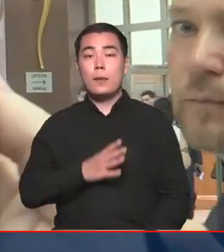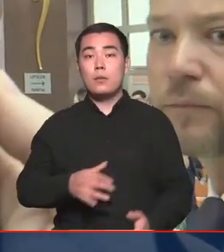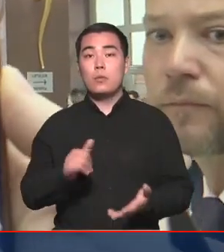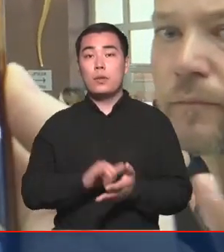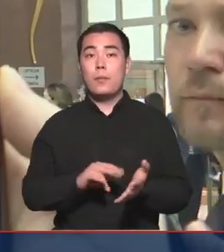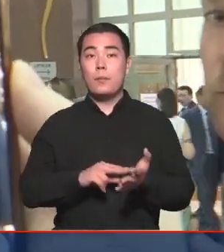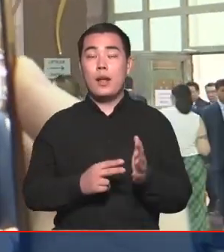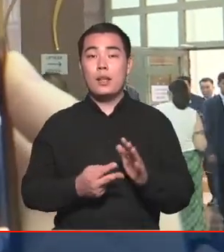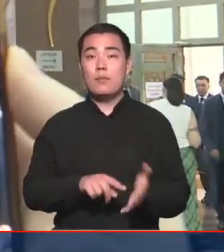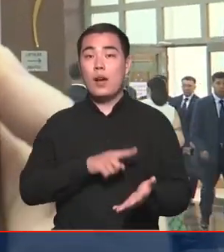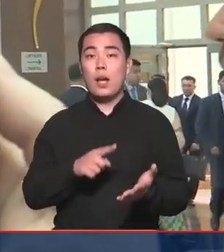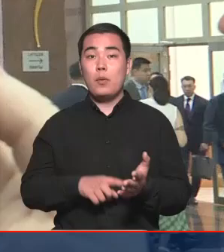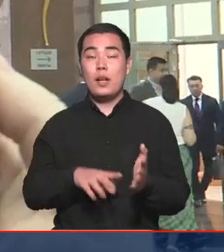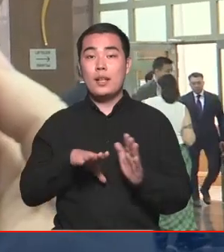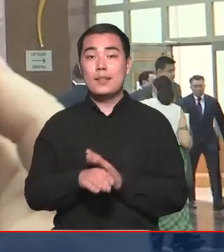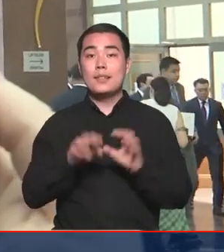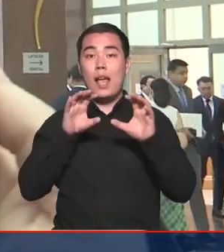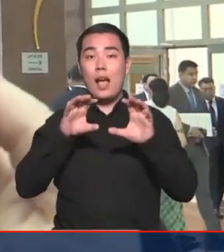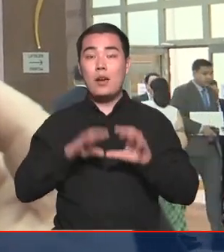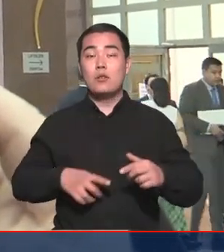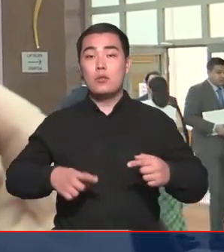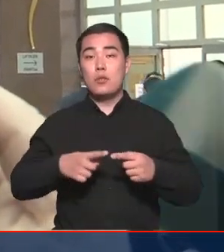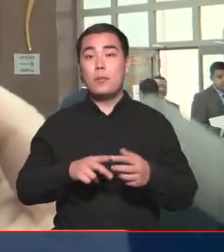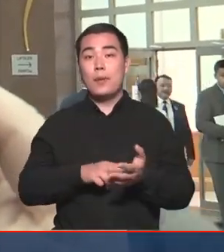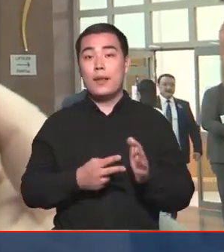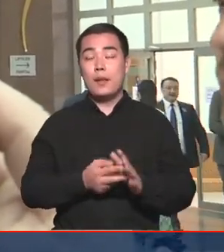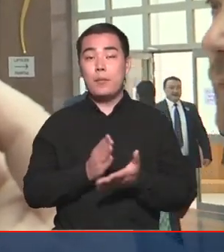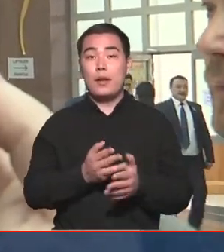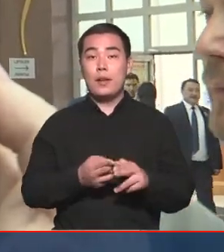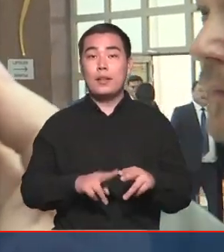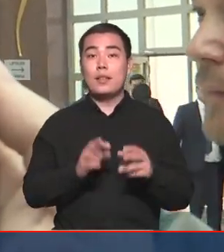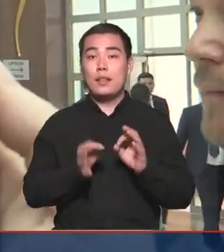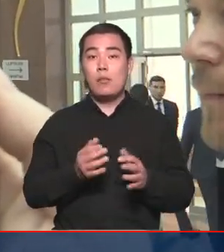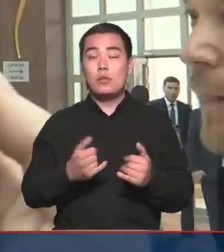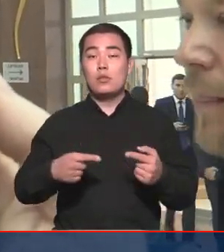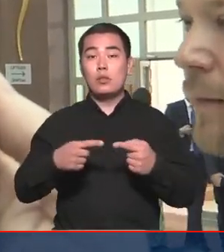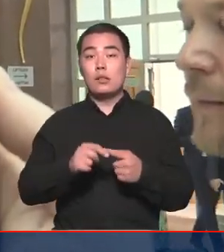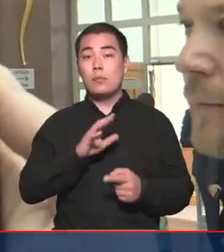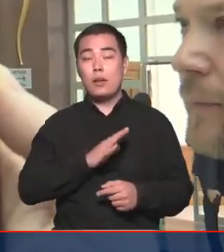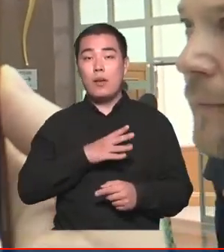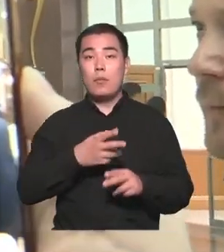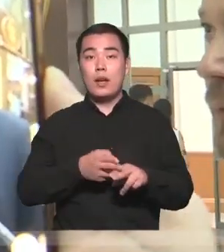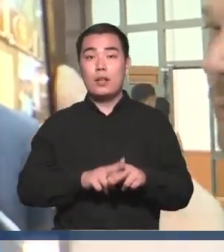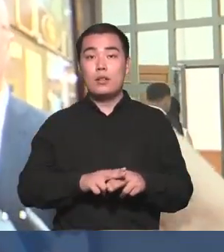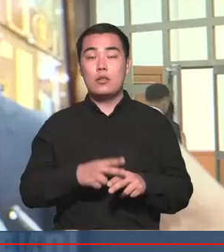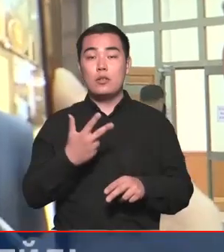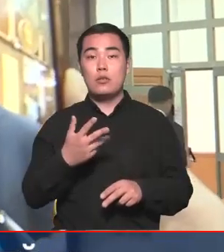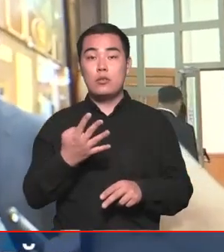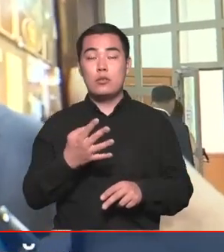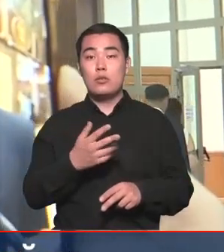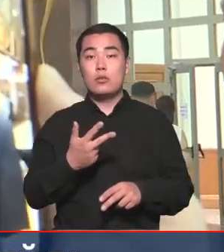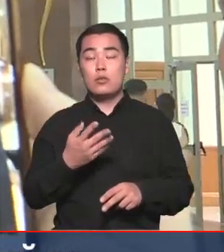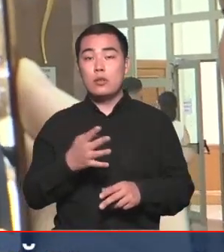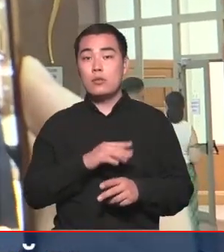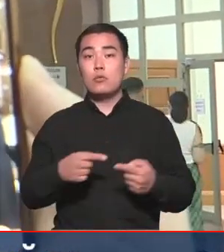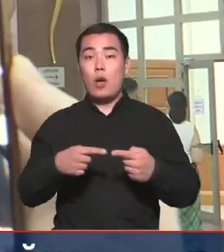процедура. Сұрақтар тізіміне қатысты заңмен бекітілген процедура бар. Ол стандартты, нақты сауалдар болады. Соған екі-үш емес, анық жауап